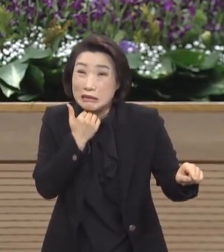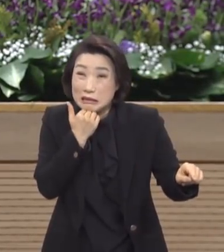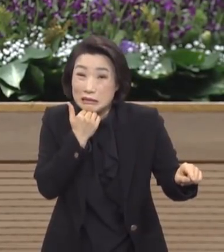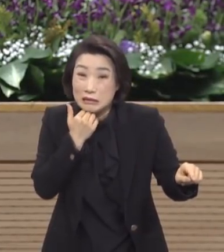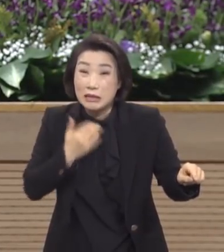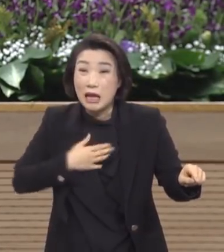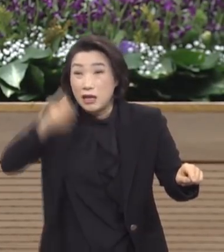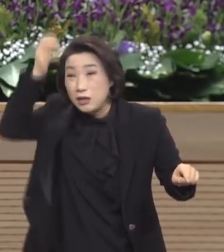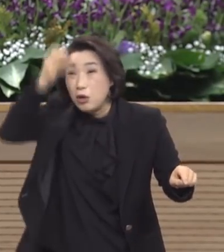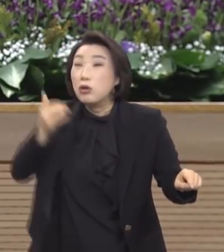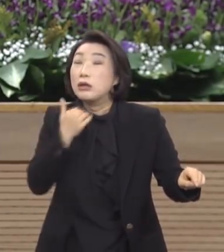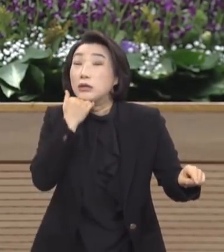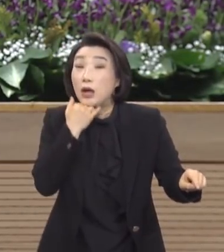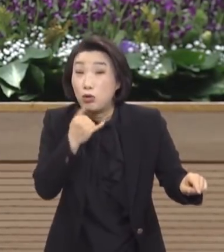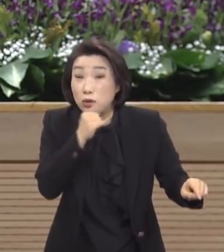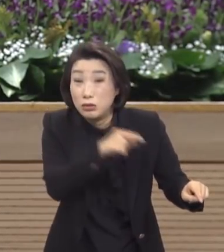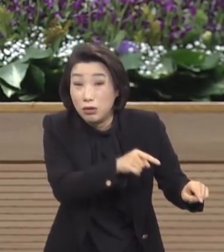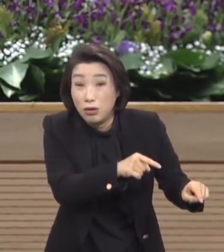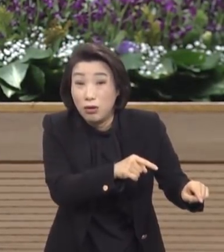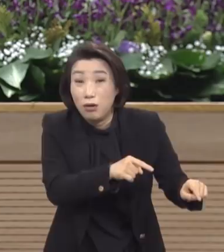영혼을 기다린다 그 말이야.